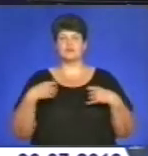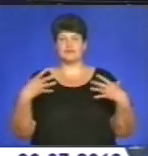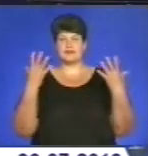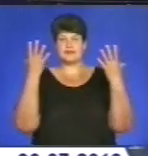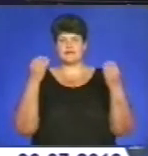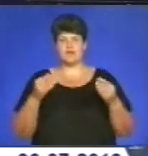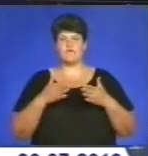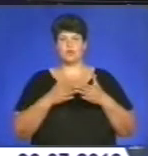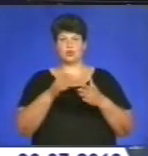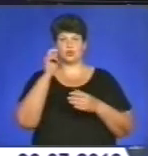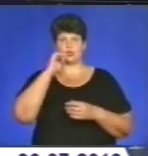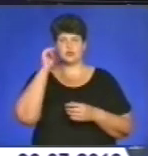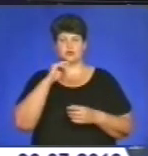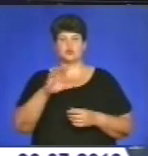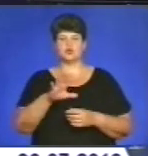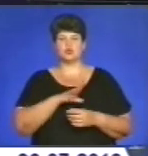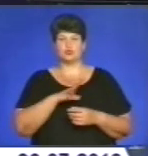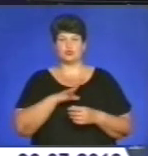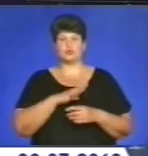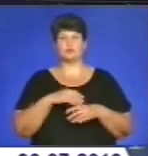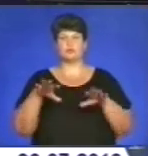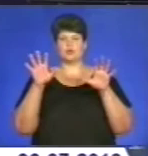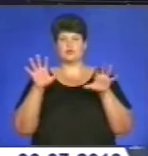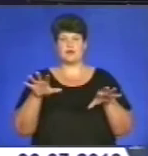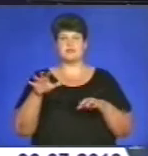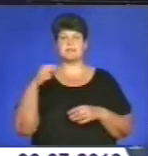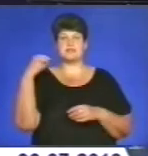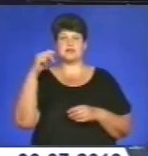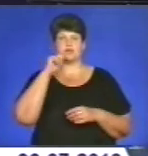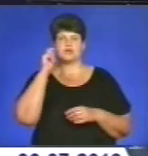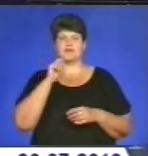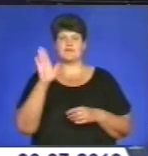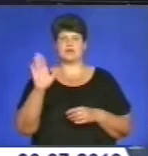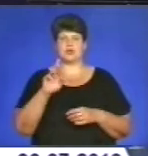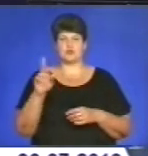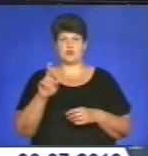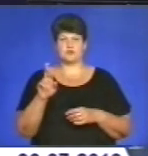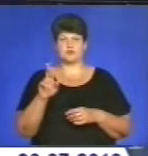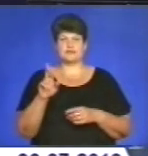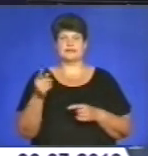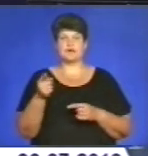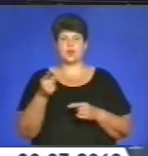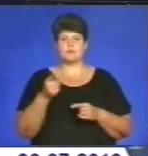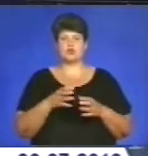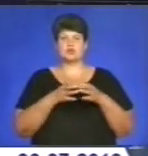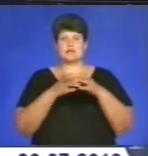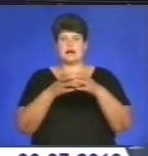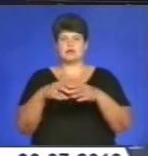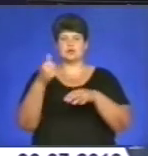флоту України, що відбулося під головуванням президента України Віктора Януковича. Тернопільську делегацію очолив